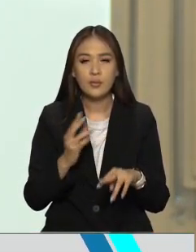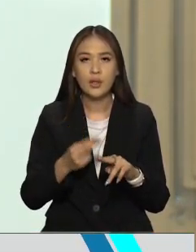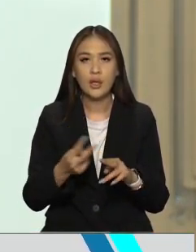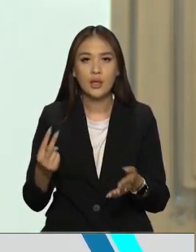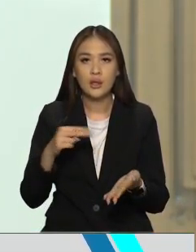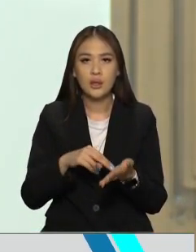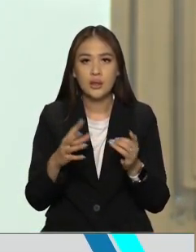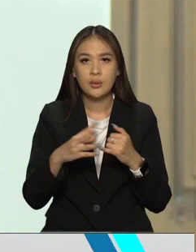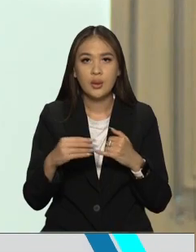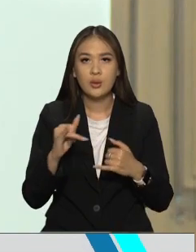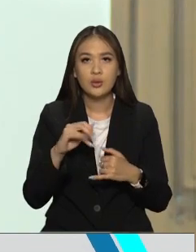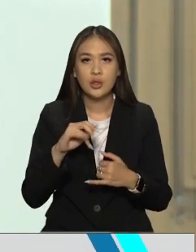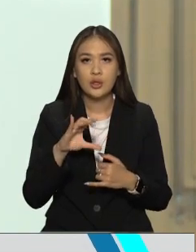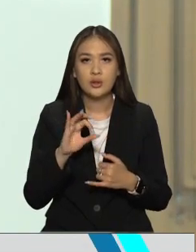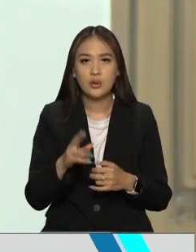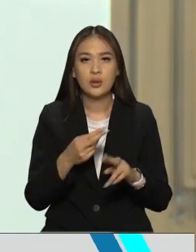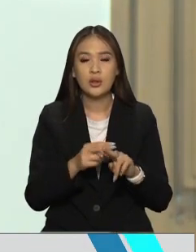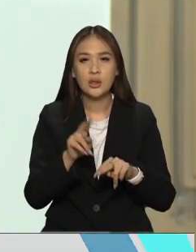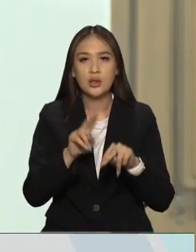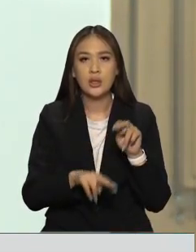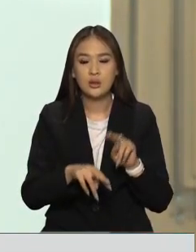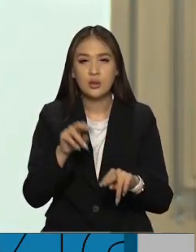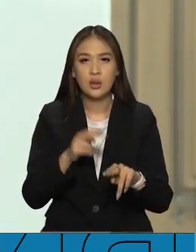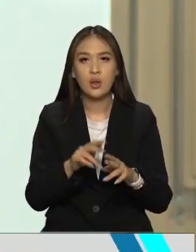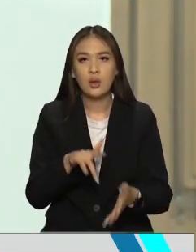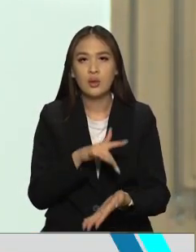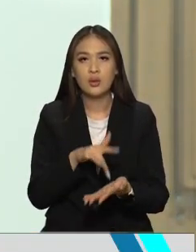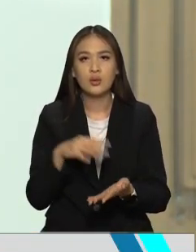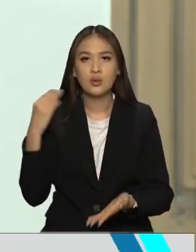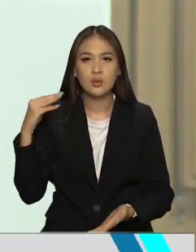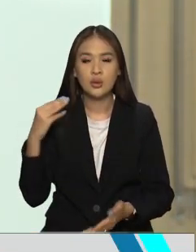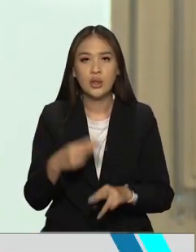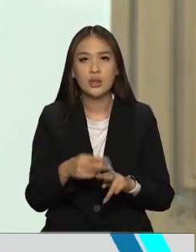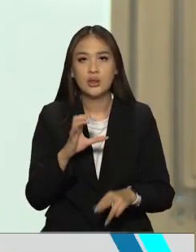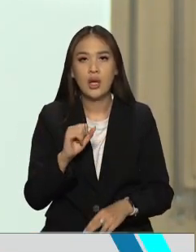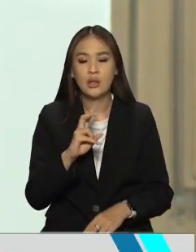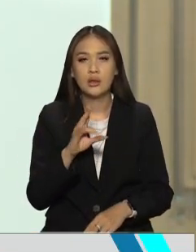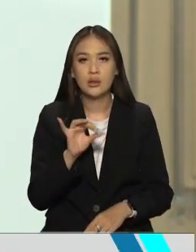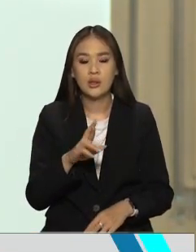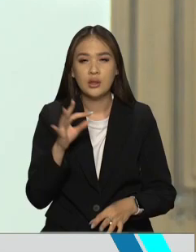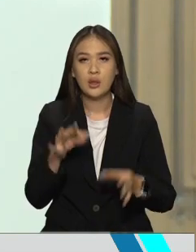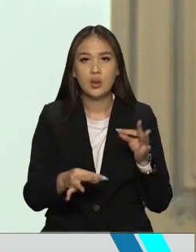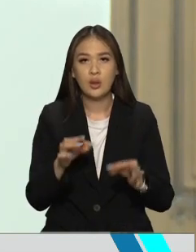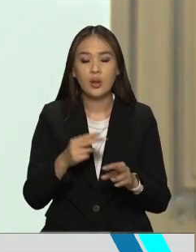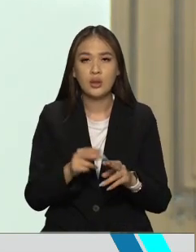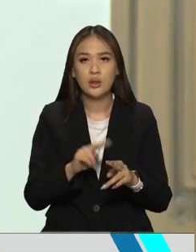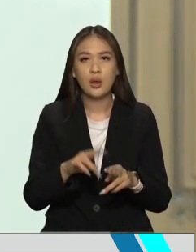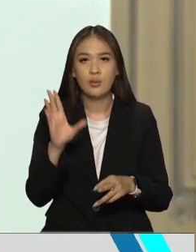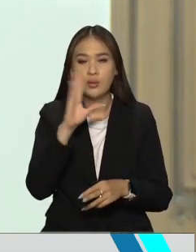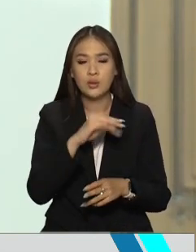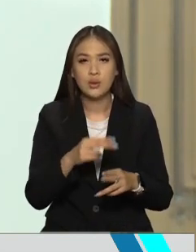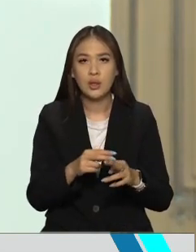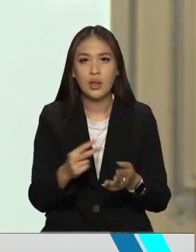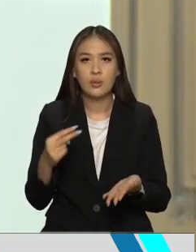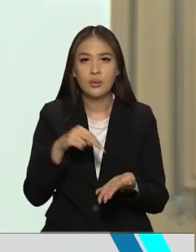предоставлении земельного участка для коммерческой застройки в городе Туркестан санкции следственного суда подозреваемые заключены под